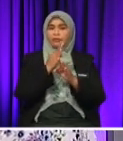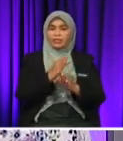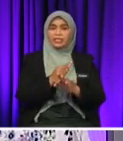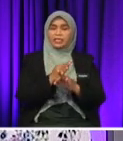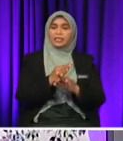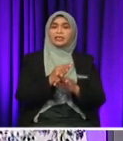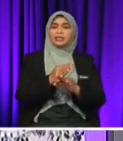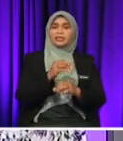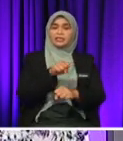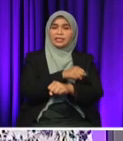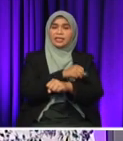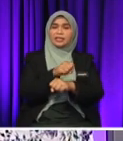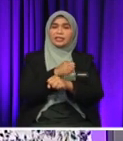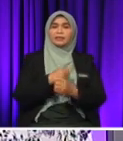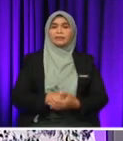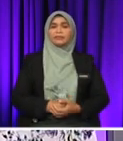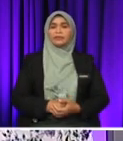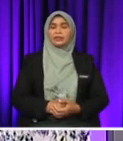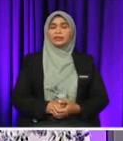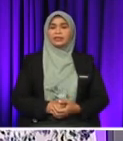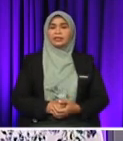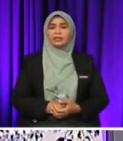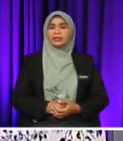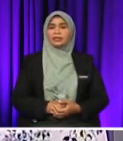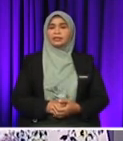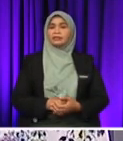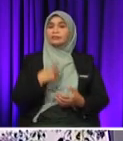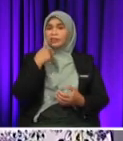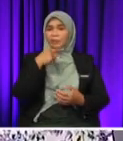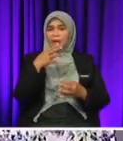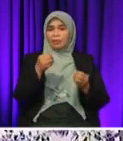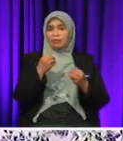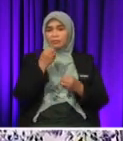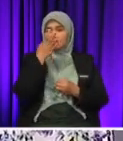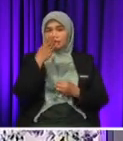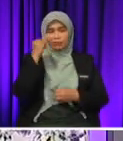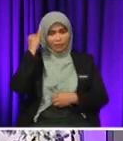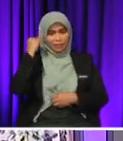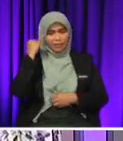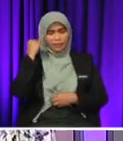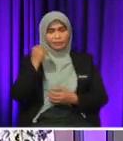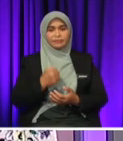adalah fungsi saja ada itu yang ingin coba untuk melontarkan ide tentang fungsi saja